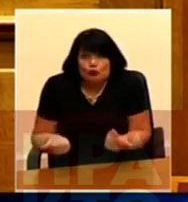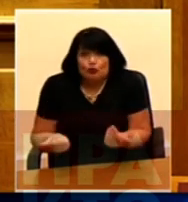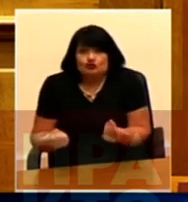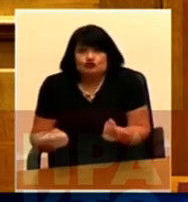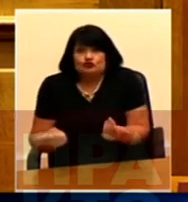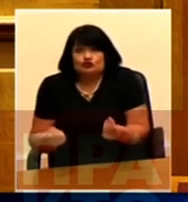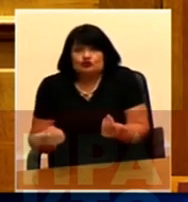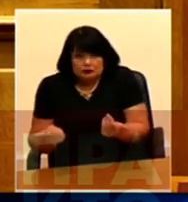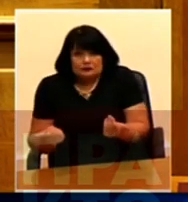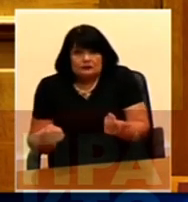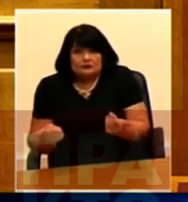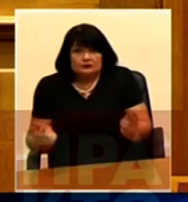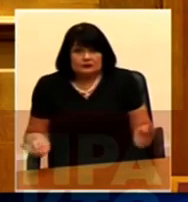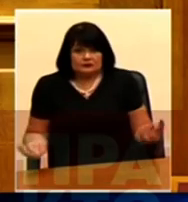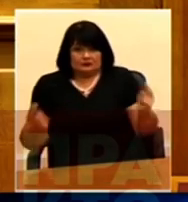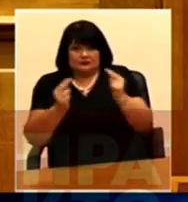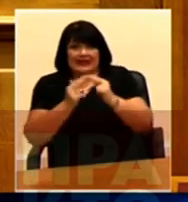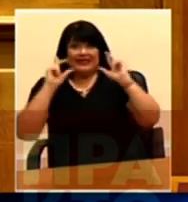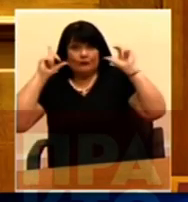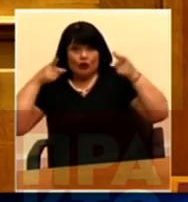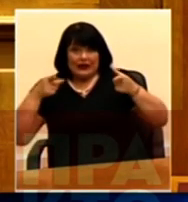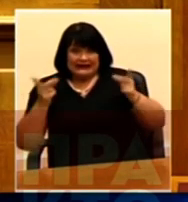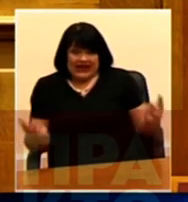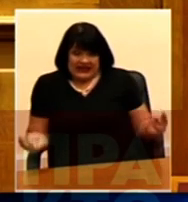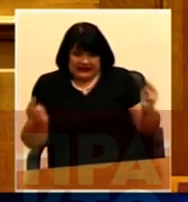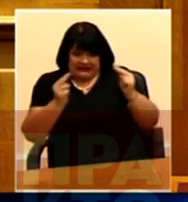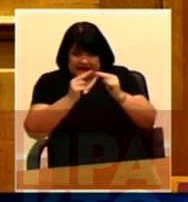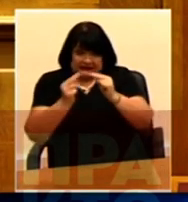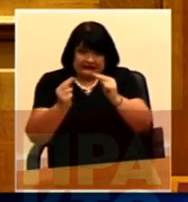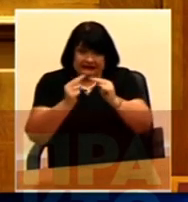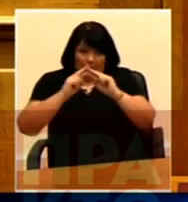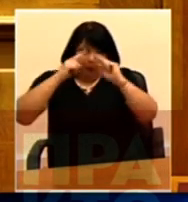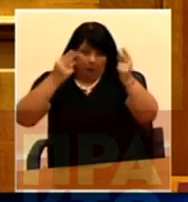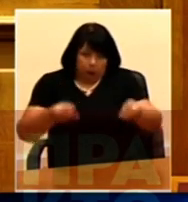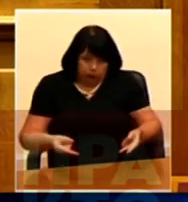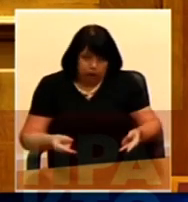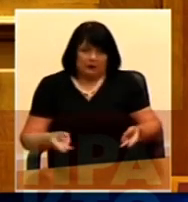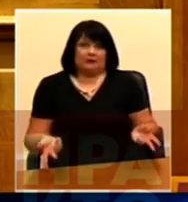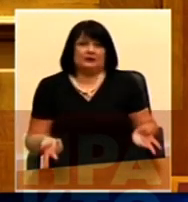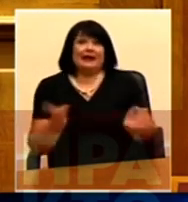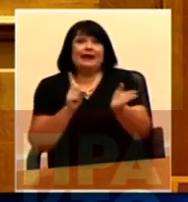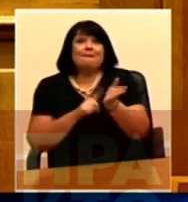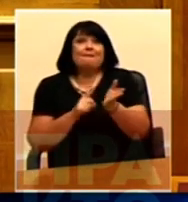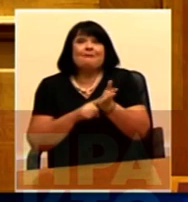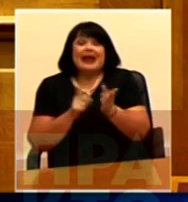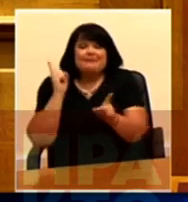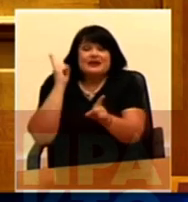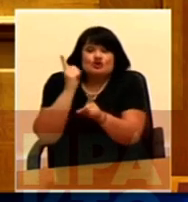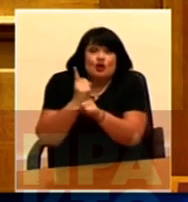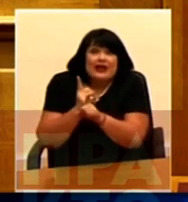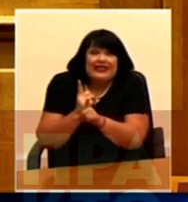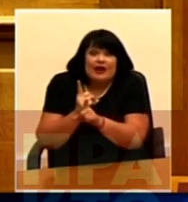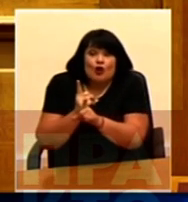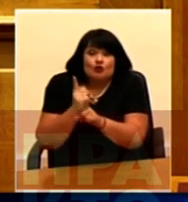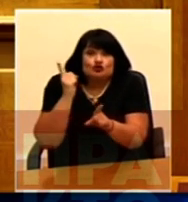δημοκρατικά κατασκευασμένη γέφυρα είναι επικίνδυνη και εγκληματική. Γιατί θα πέσει. Χρειάζεται να πας στον επαΐοντα, στον ειδικό. Όχι του Πλάτωνα,